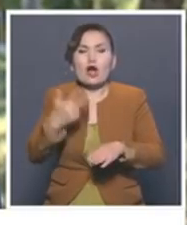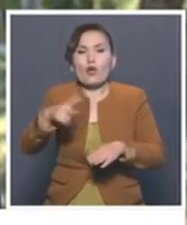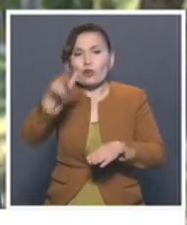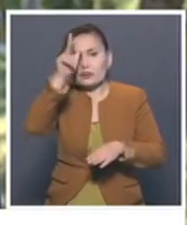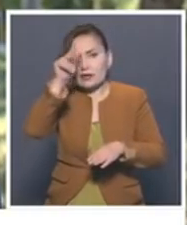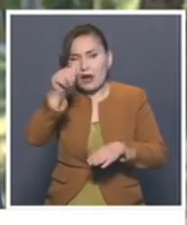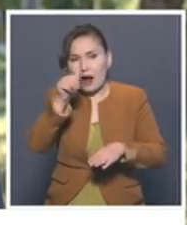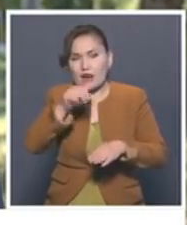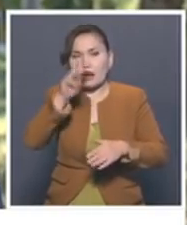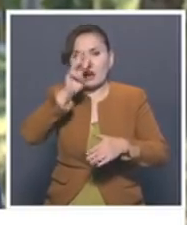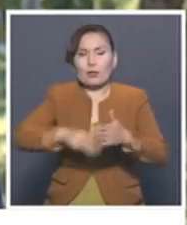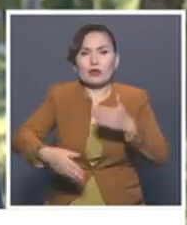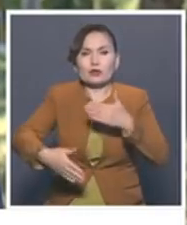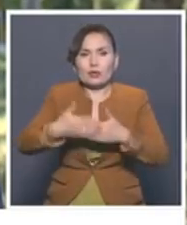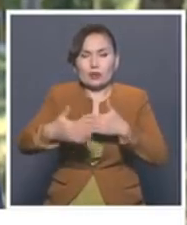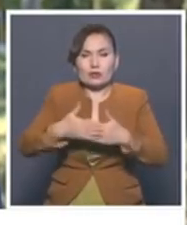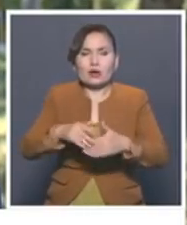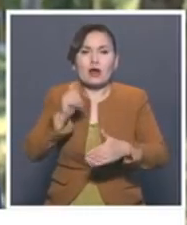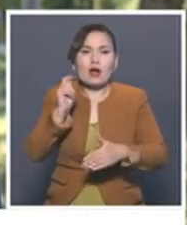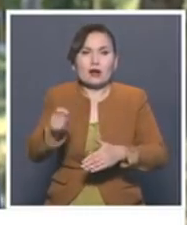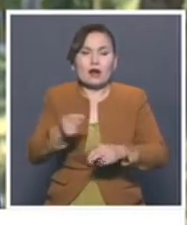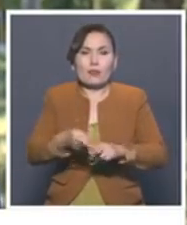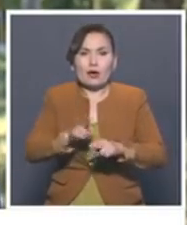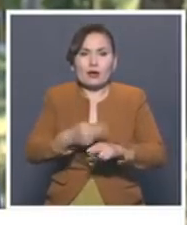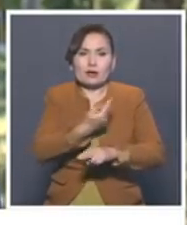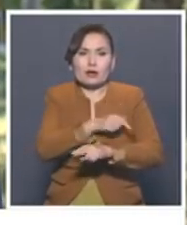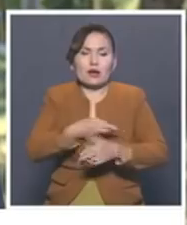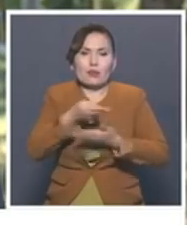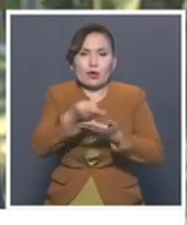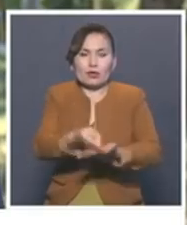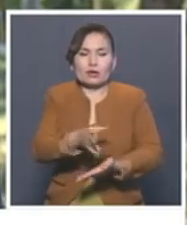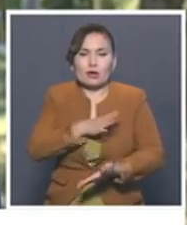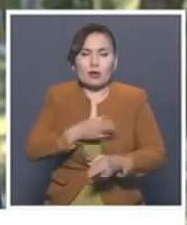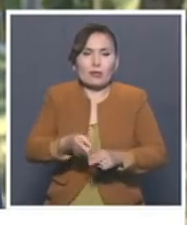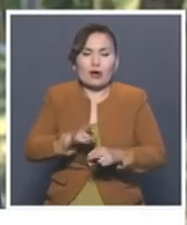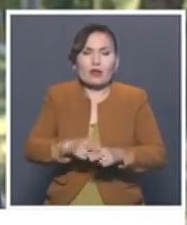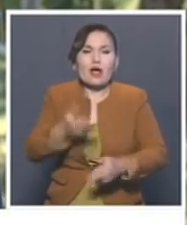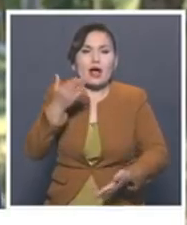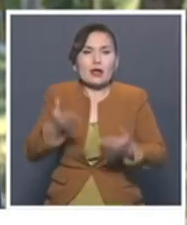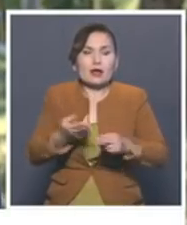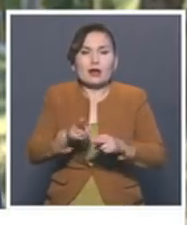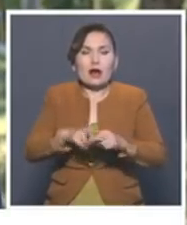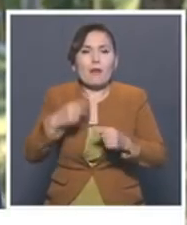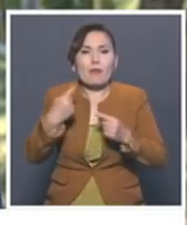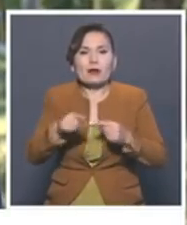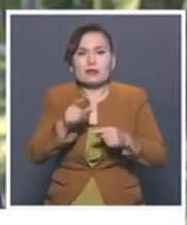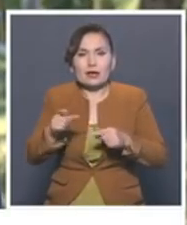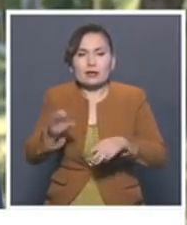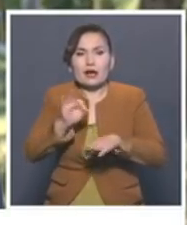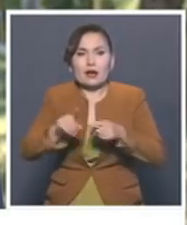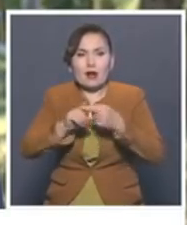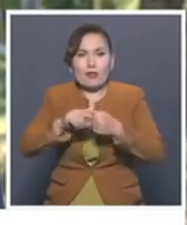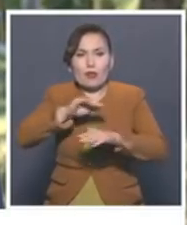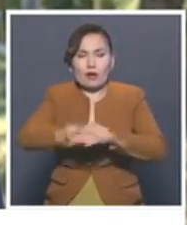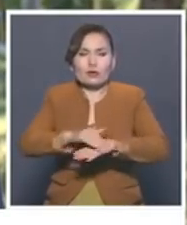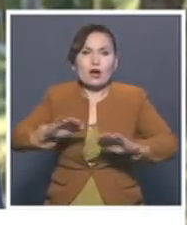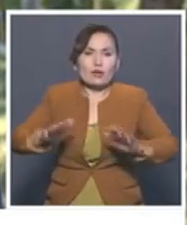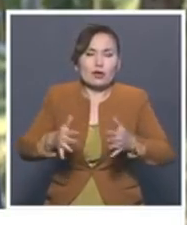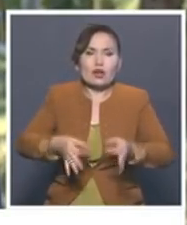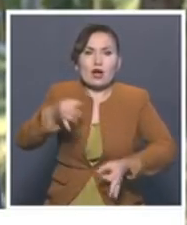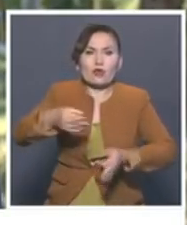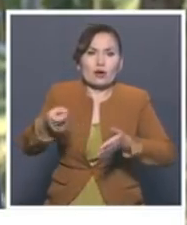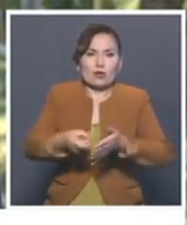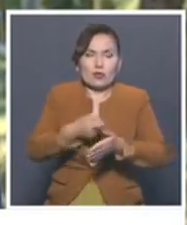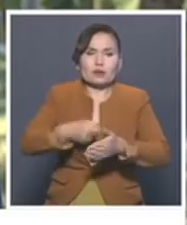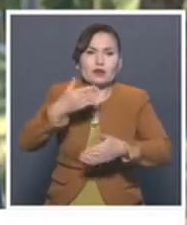есептік көрсеткіш көлемінде айыппұл салынып, арнайы стационарларға жатқызылған. Ал егер олардың өзгелерге ауру жұқтырғаны анықталса, қылмыстық